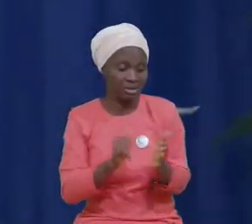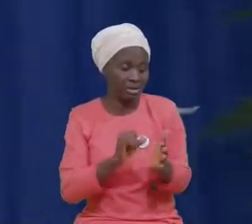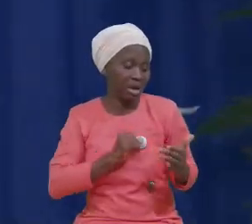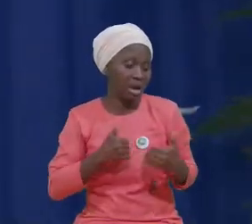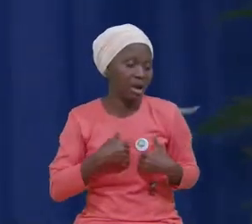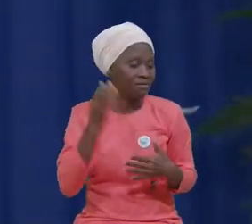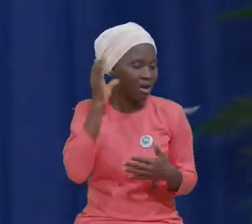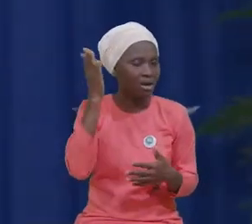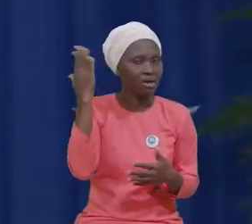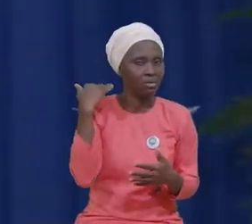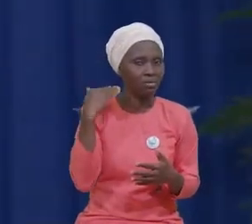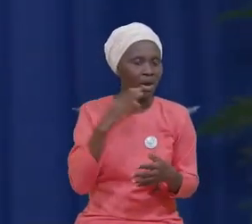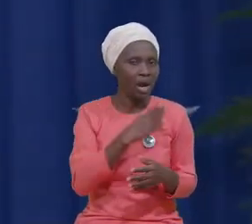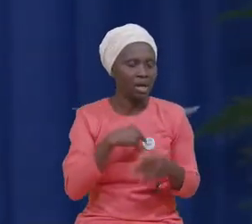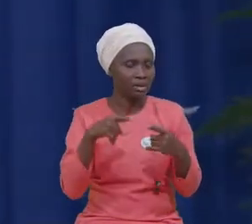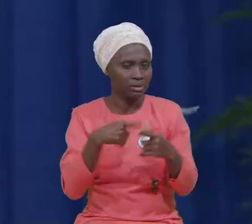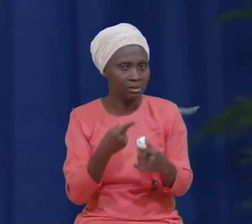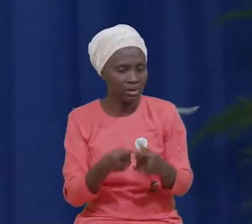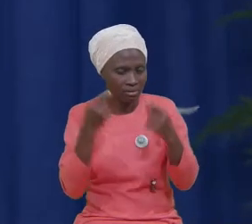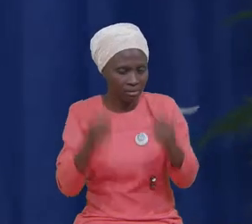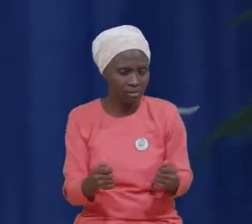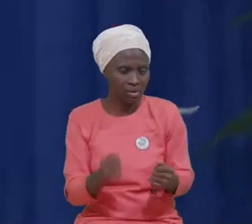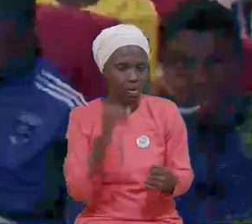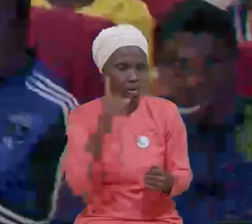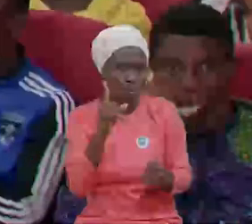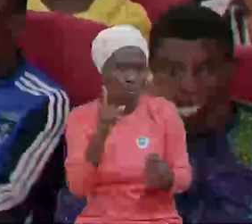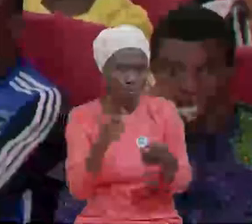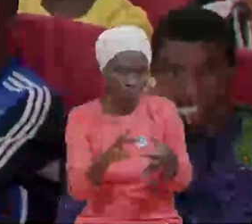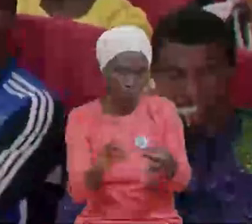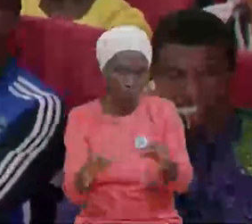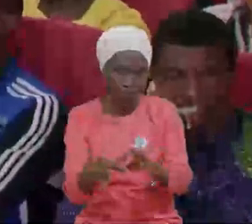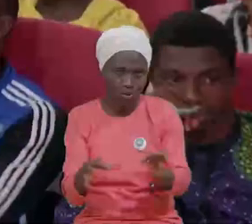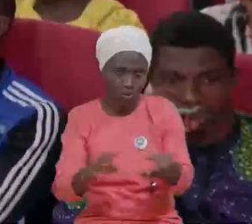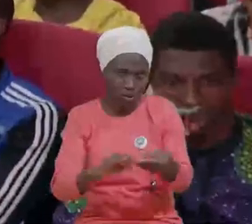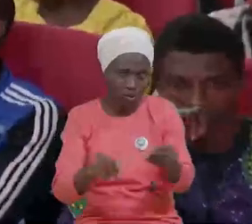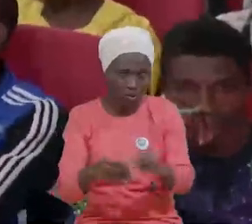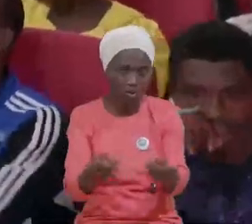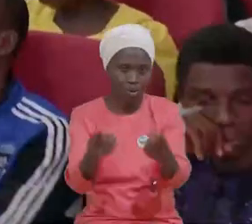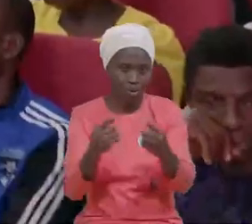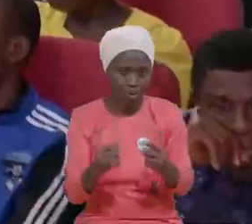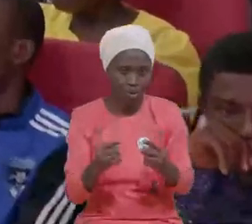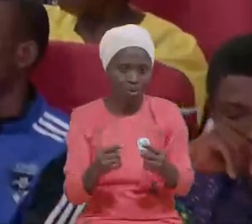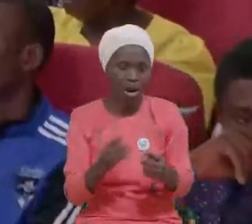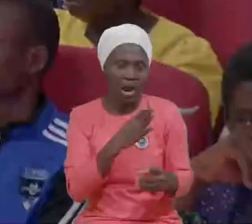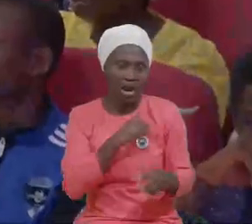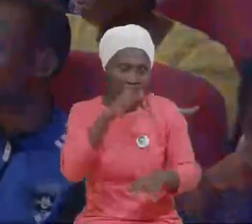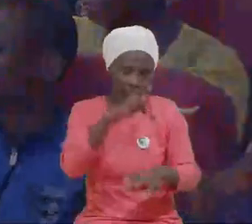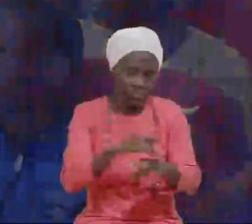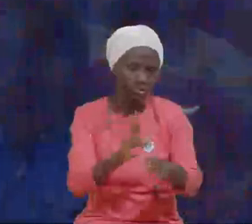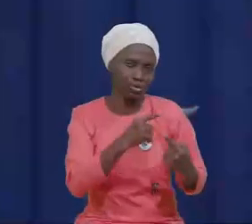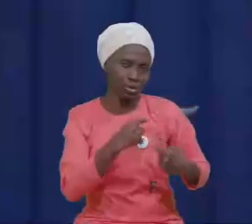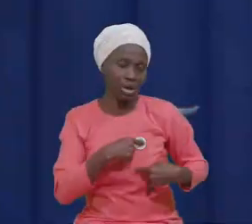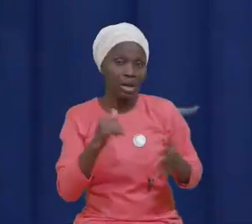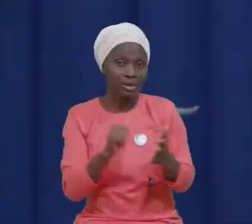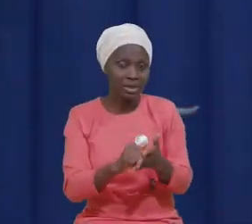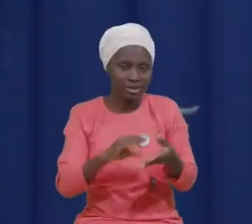tout d'un coup, une phrase sort. Cette phrase vient pour toi. Et ça va te réveiller. Et